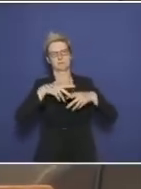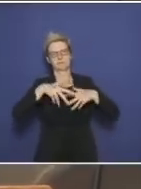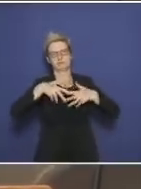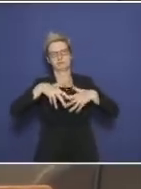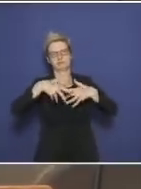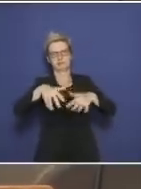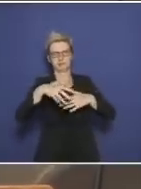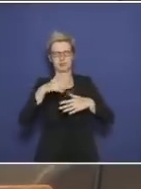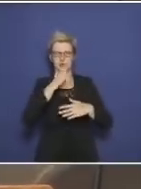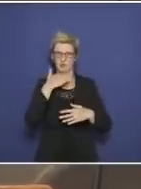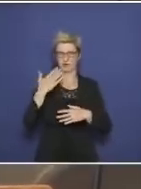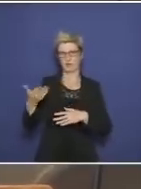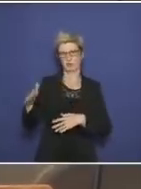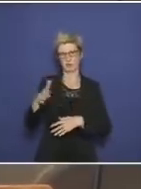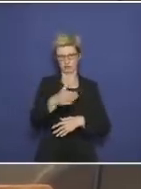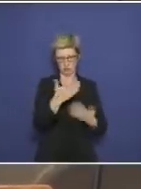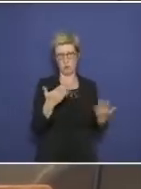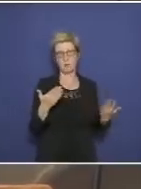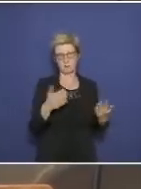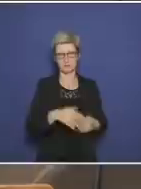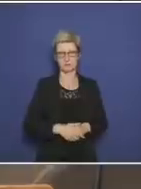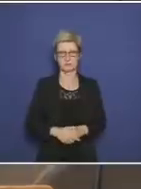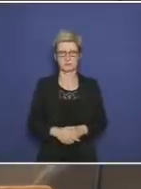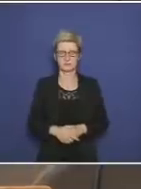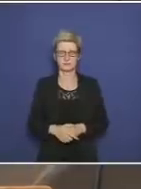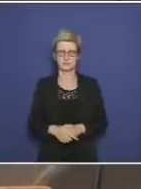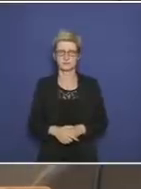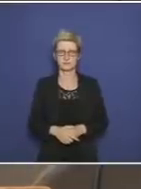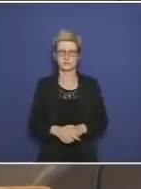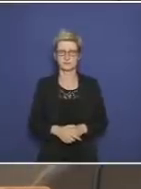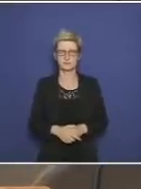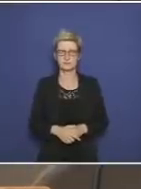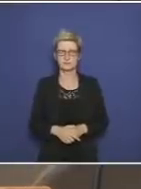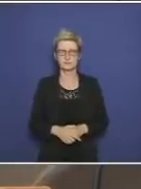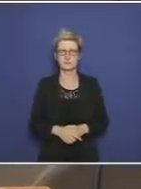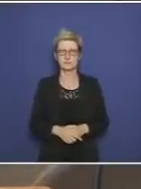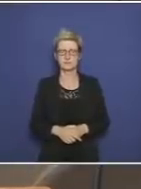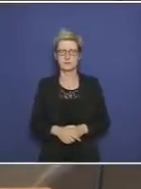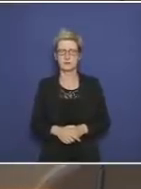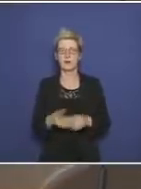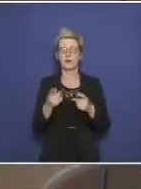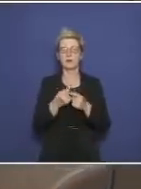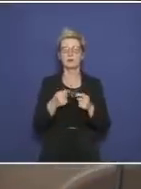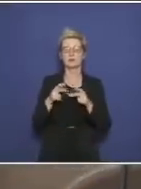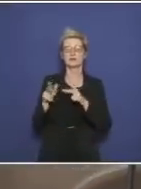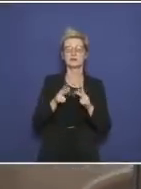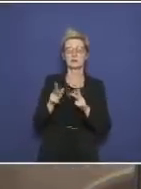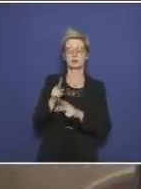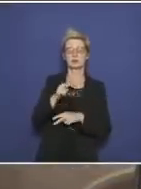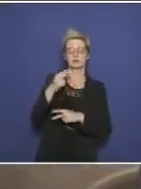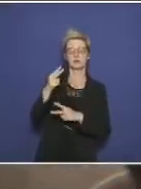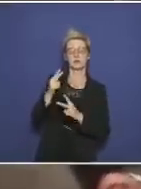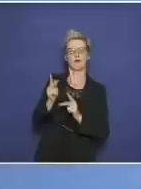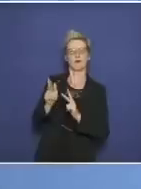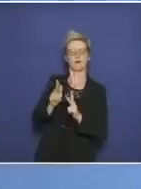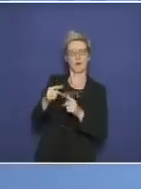gestorben sind. Wie bewertet die Bundesregierung die